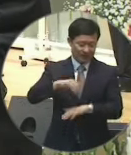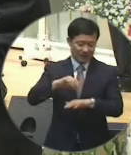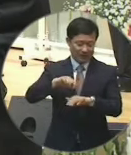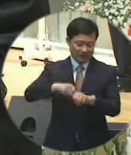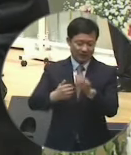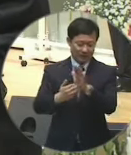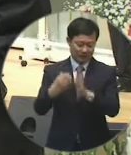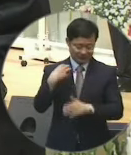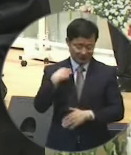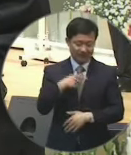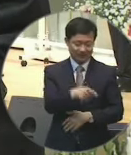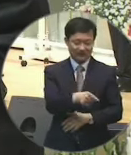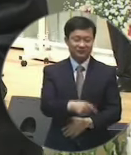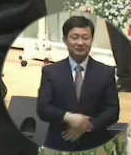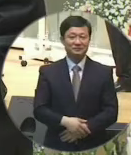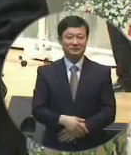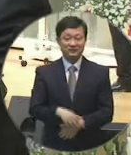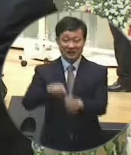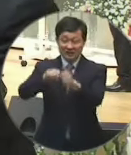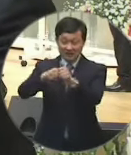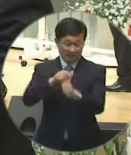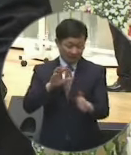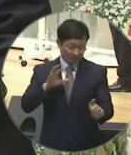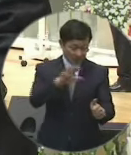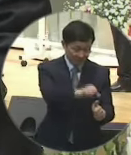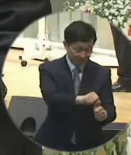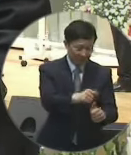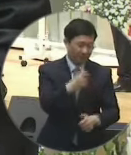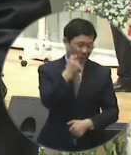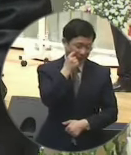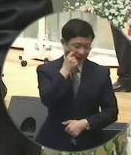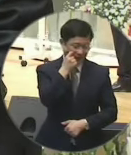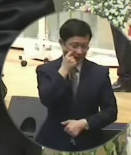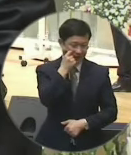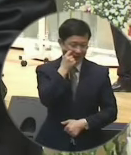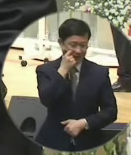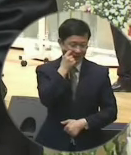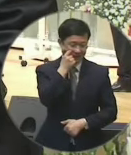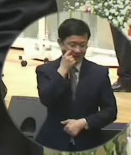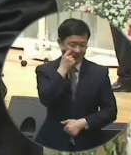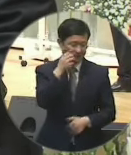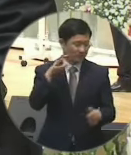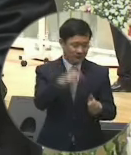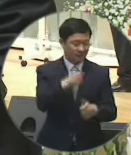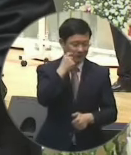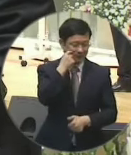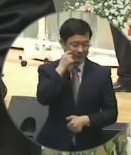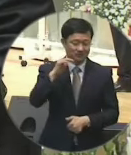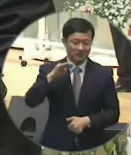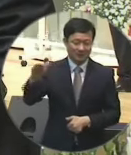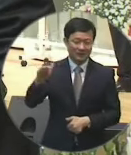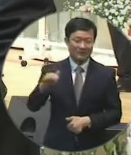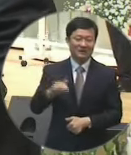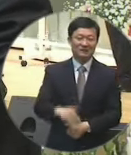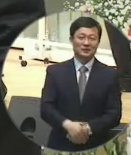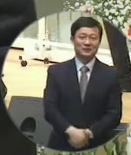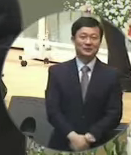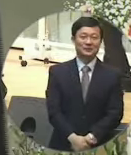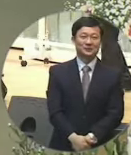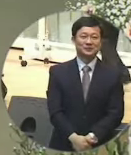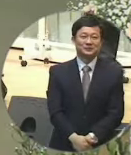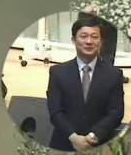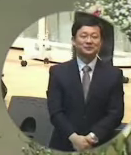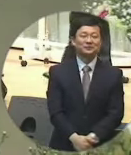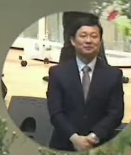the disasters of the future. 또 이 재앙이 너를 덮쳐도 너를 침몰지 못할 것이다. And even if the disasters come upon you,